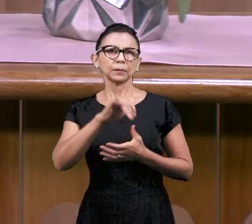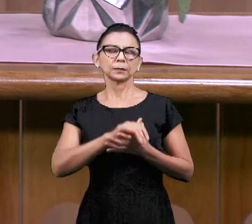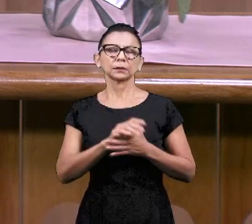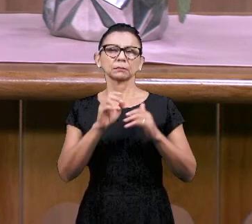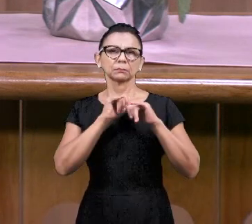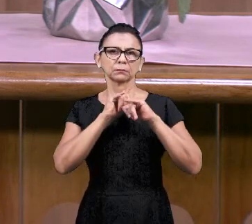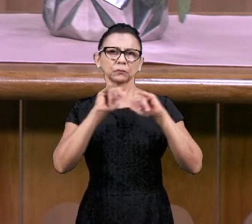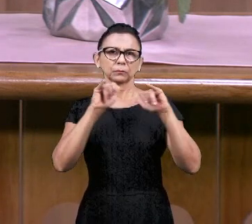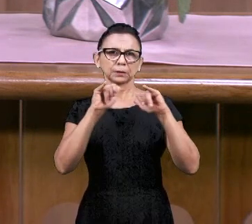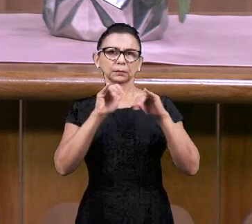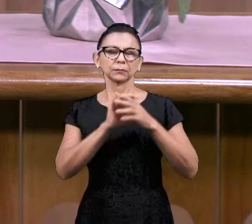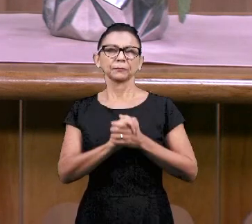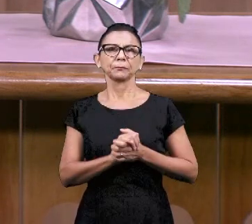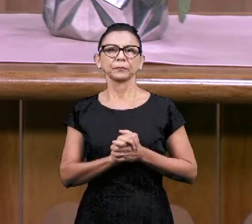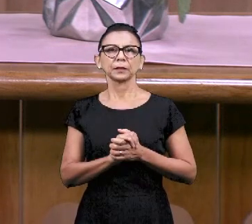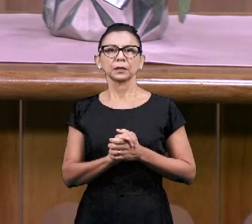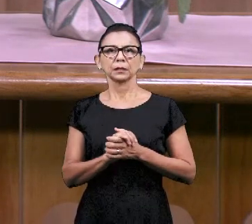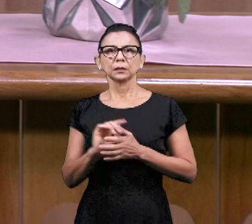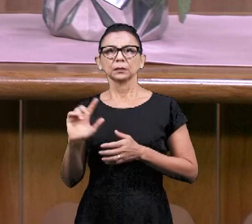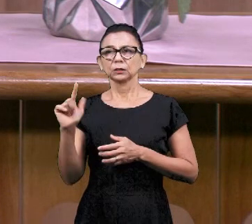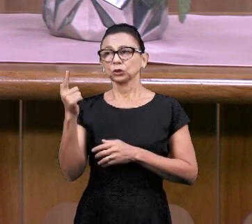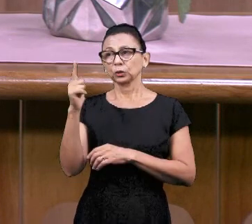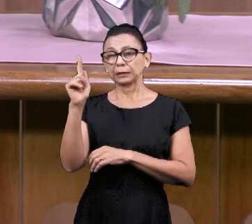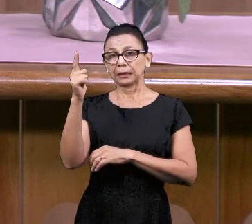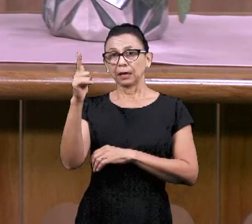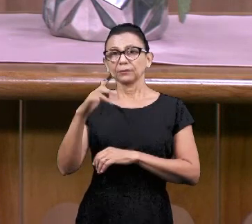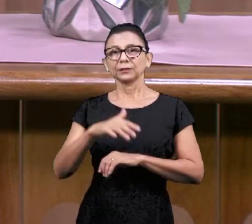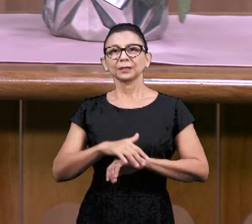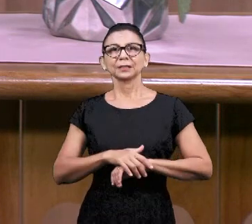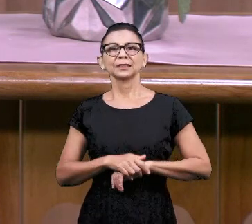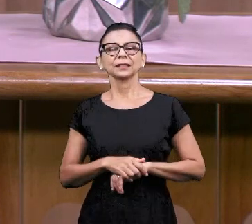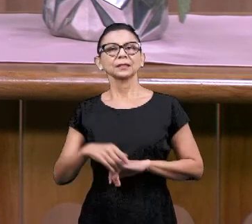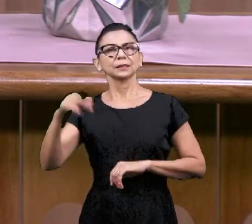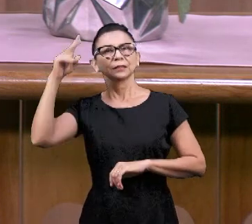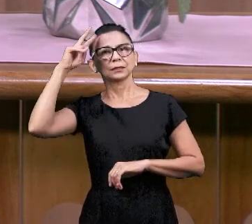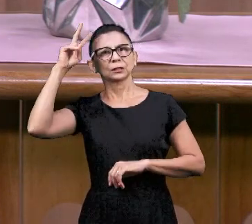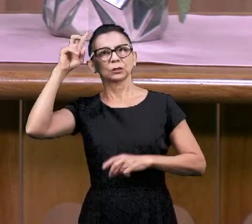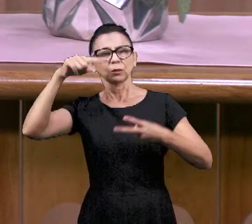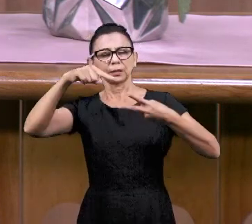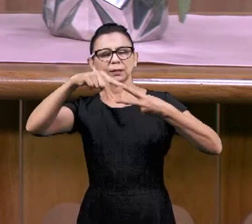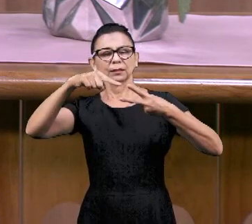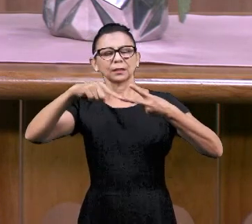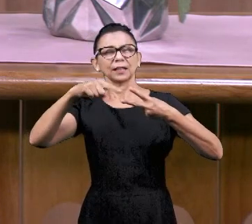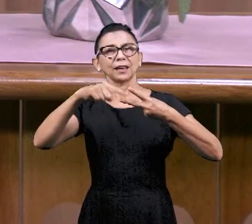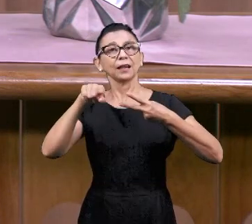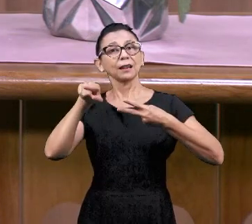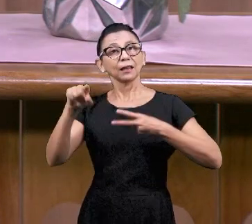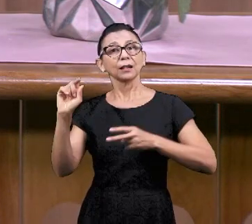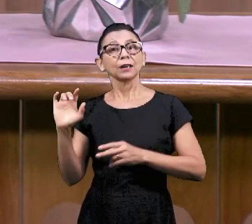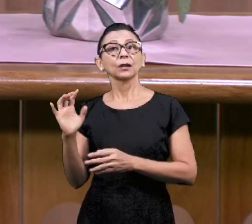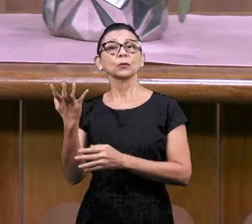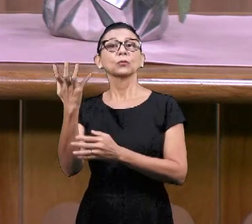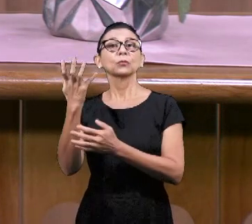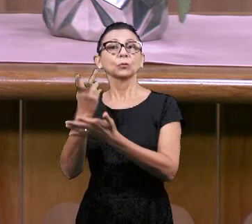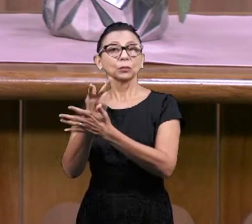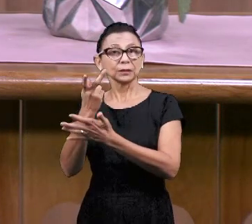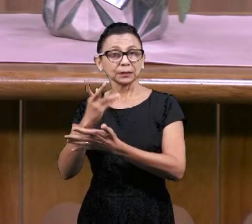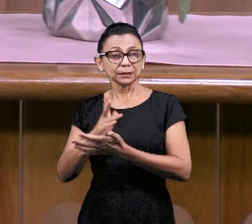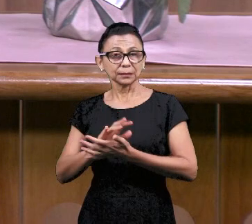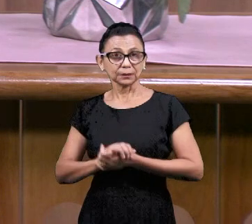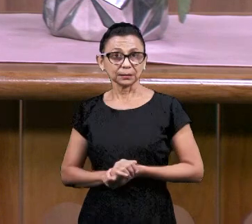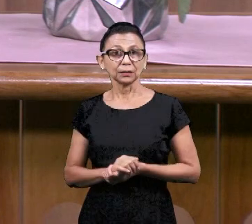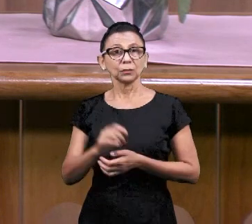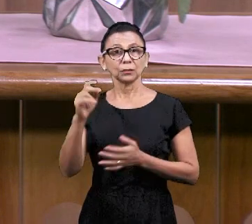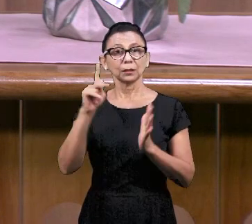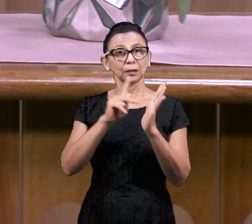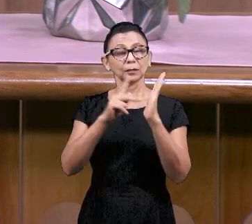historique et géographique de l'endroit où s'est passée cette rencontre, où le